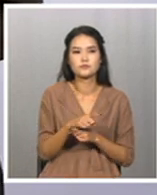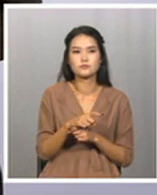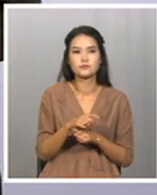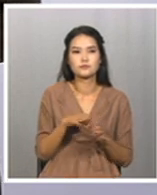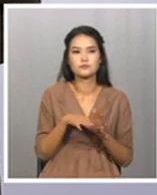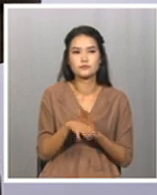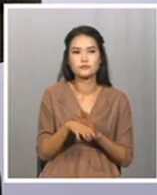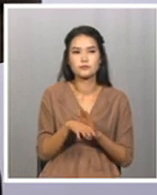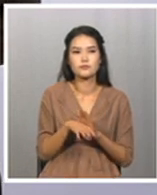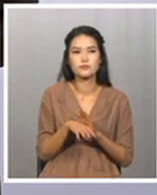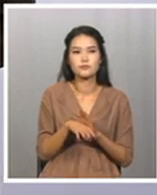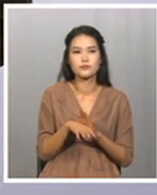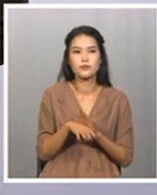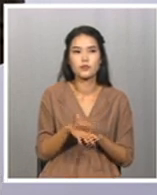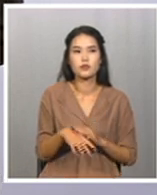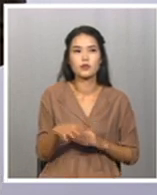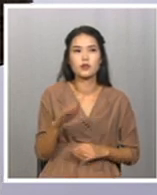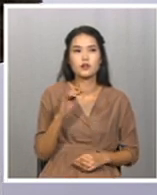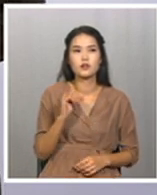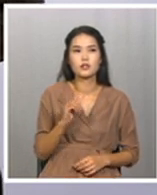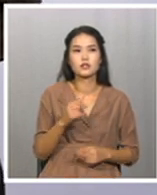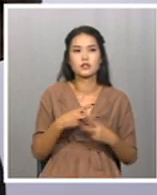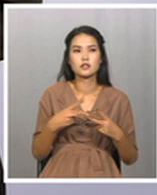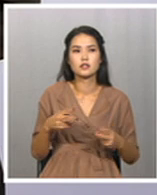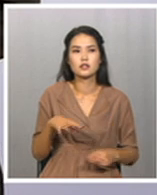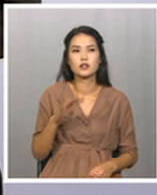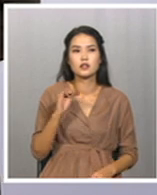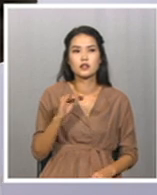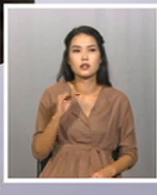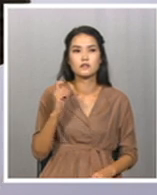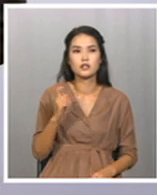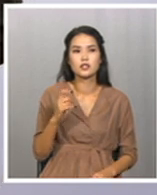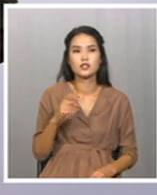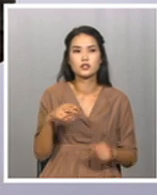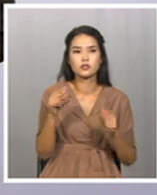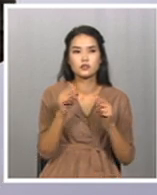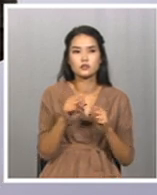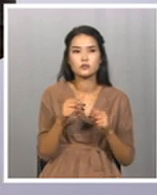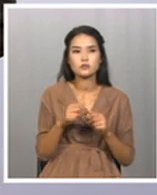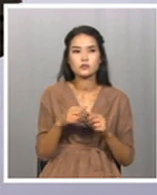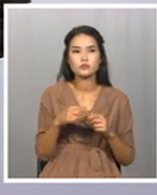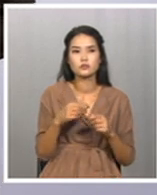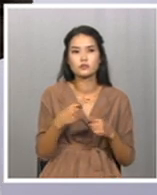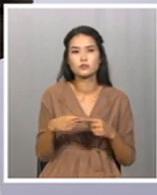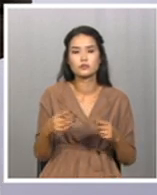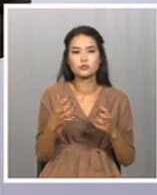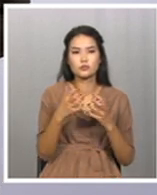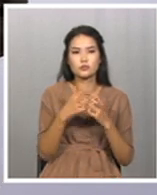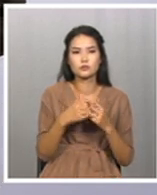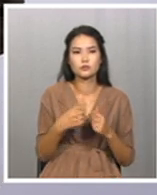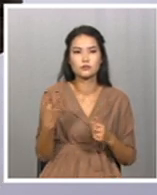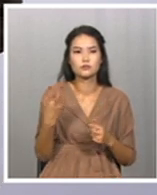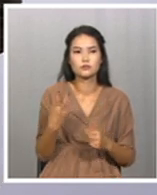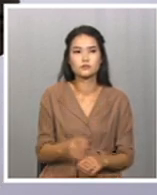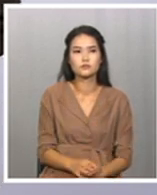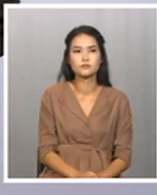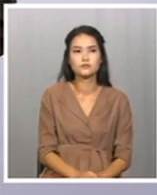тапсырма орындайық. Y тең болады х-тен f функциясының туындысын